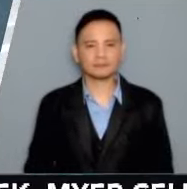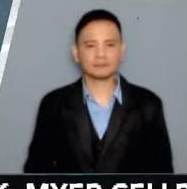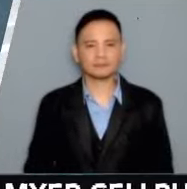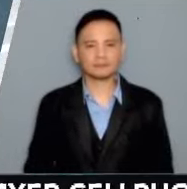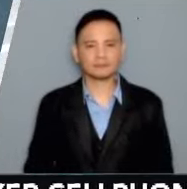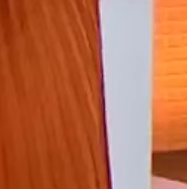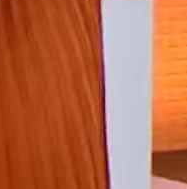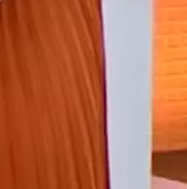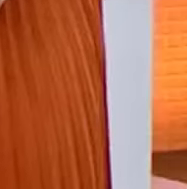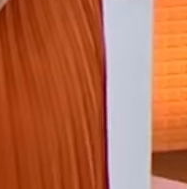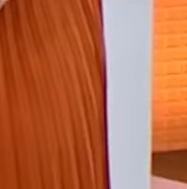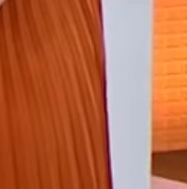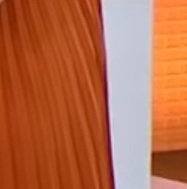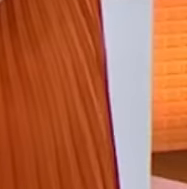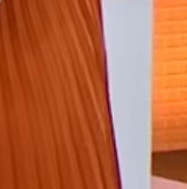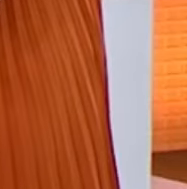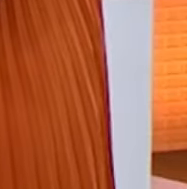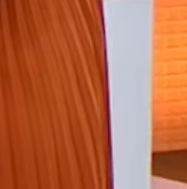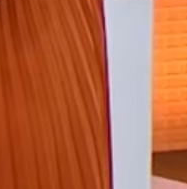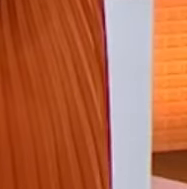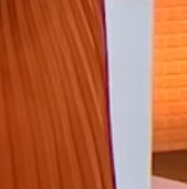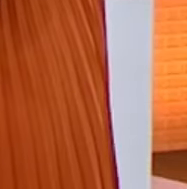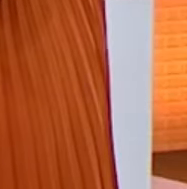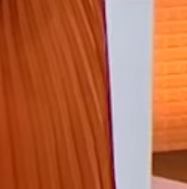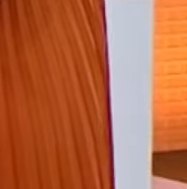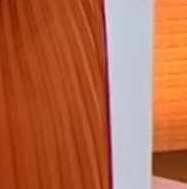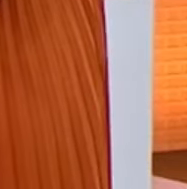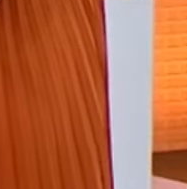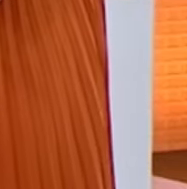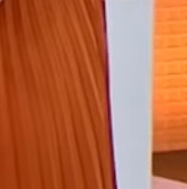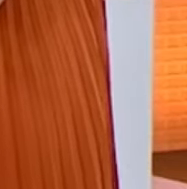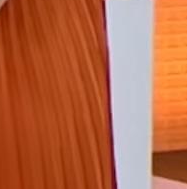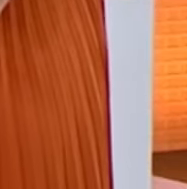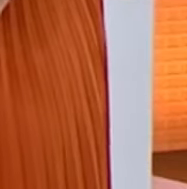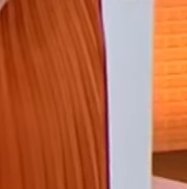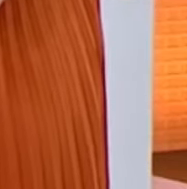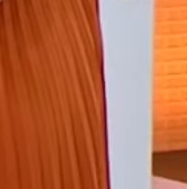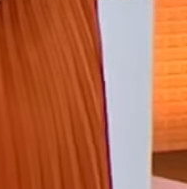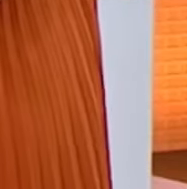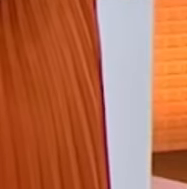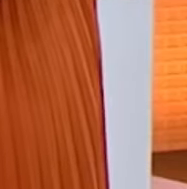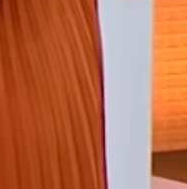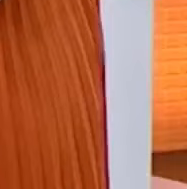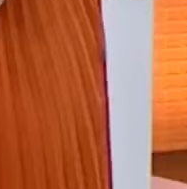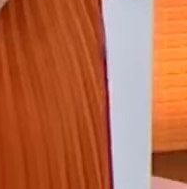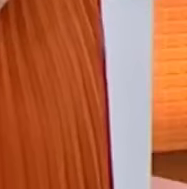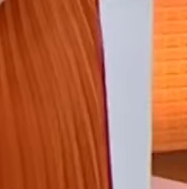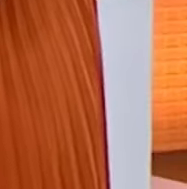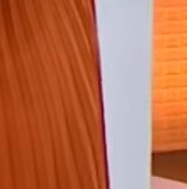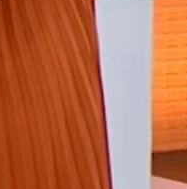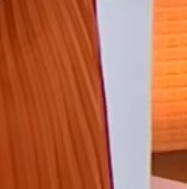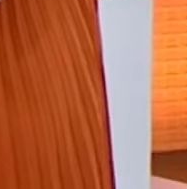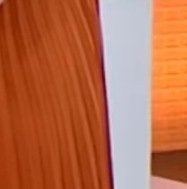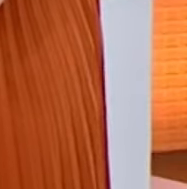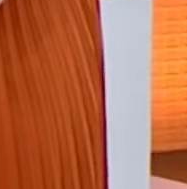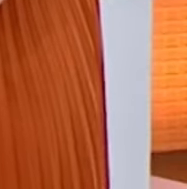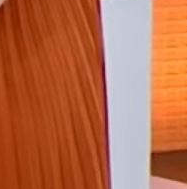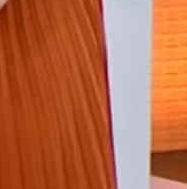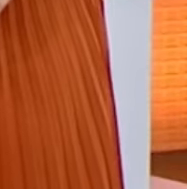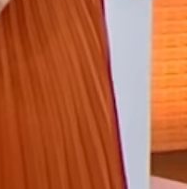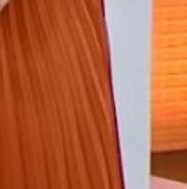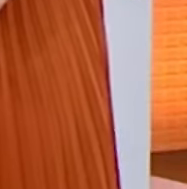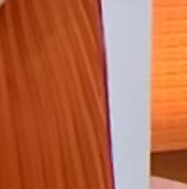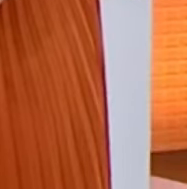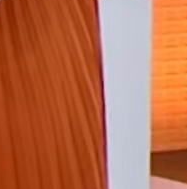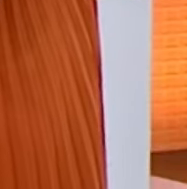news mga kapuso para una ka sa mga balita mag-subscribe sa GM integrated news sa YouTube sa mga kapuso abroad subaybayan